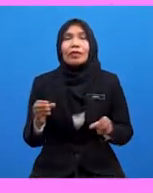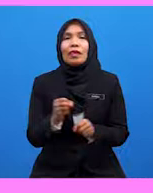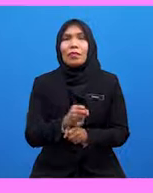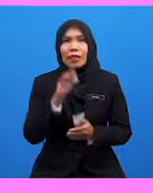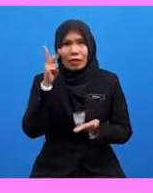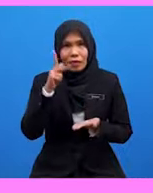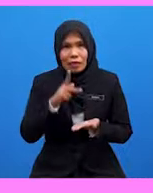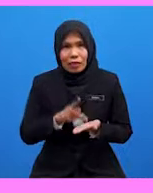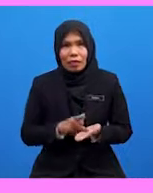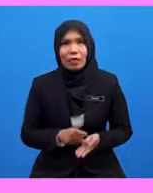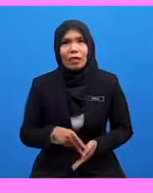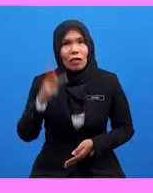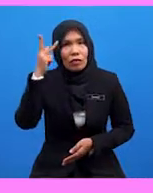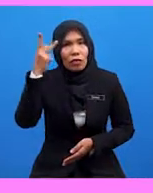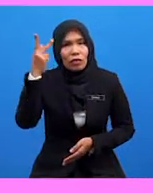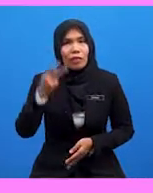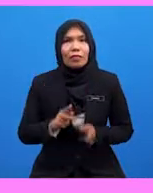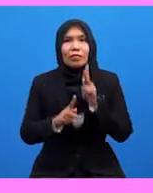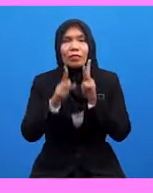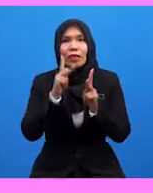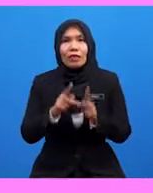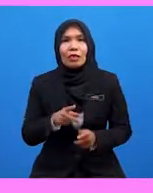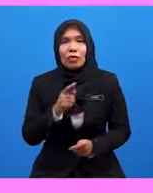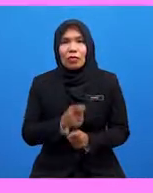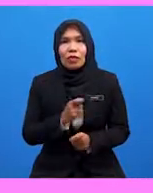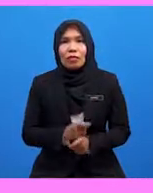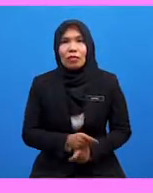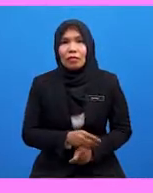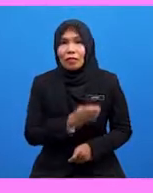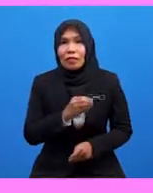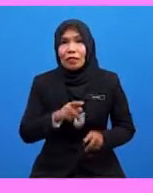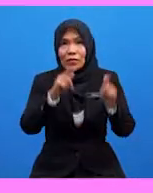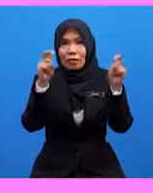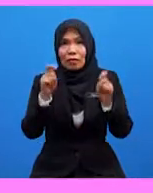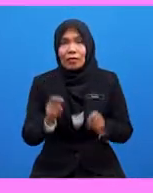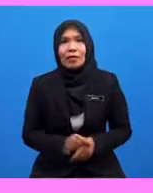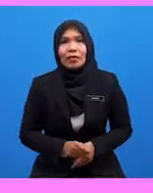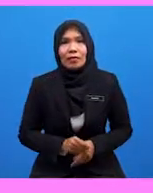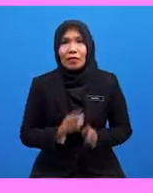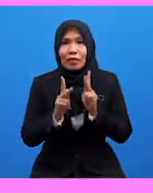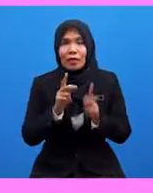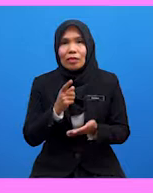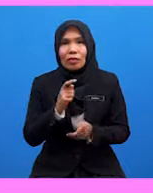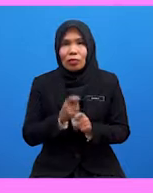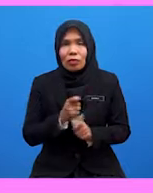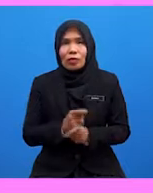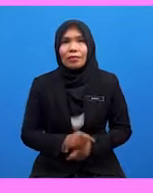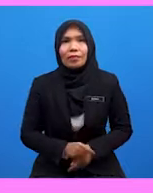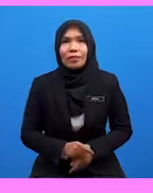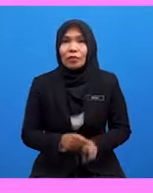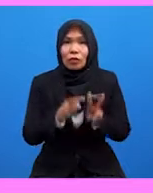pasti konsep kata tugas dan mengkategorikan kata tugas mengikut golongan. Kedua, pelajar